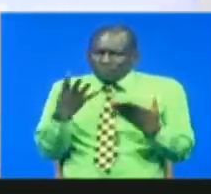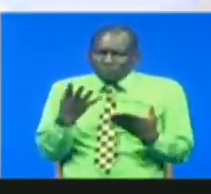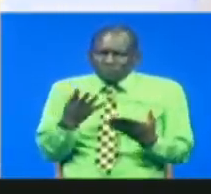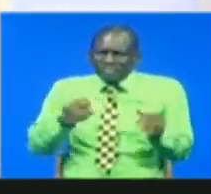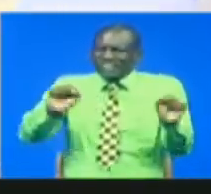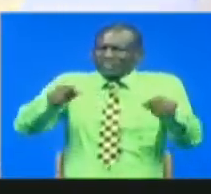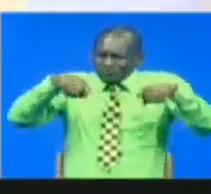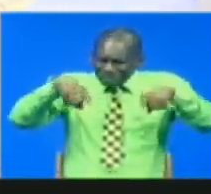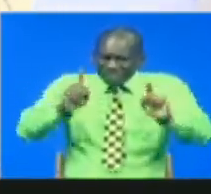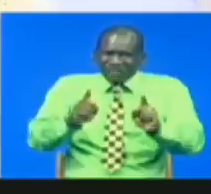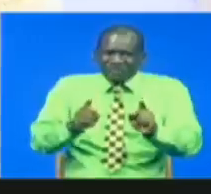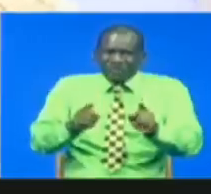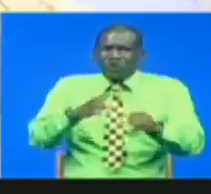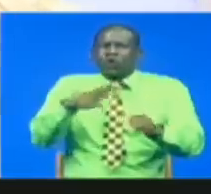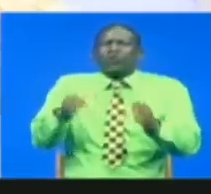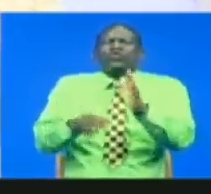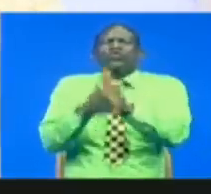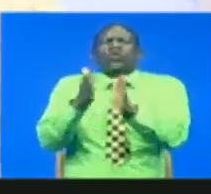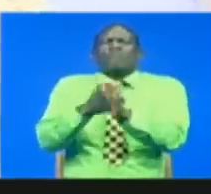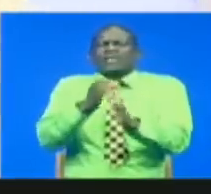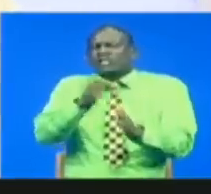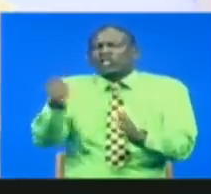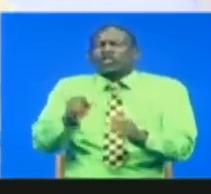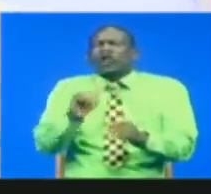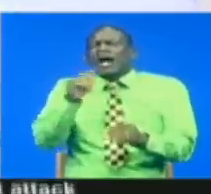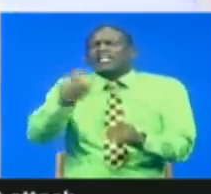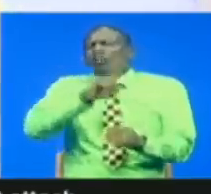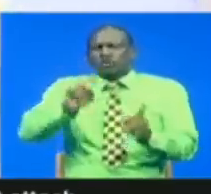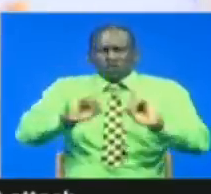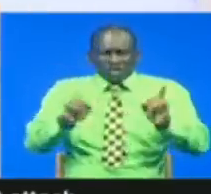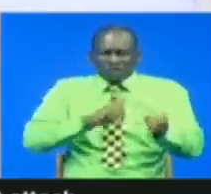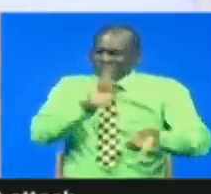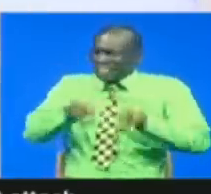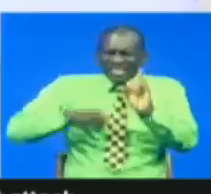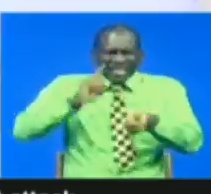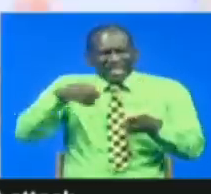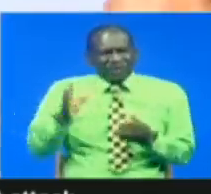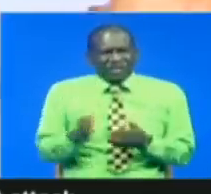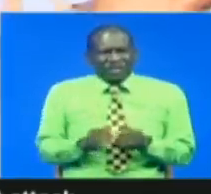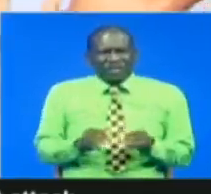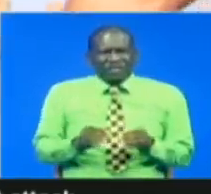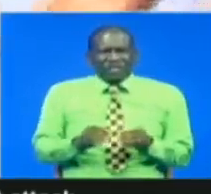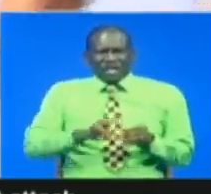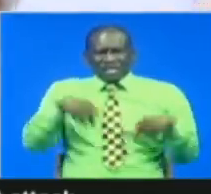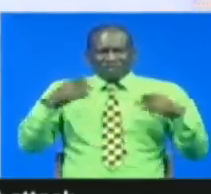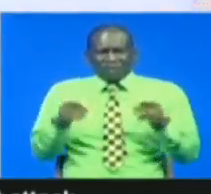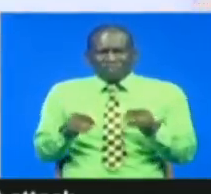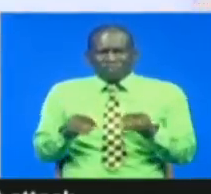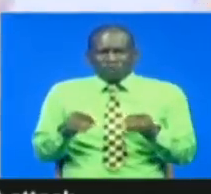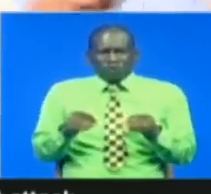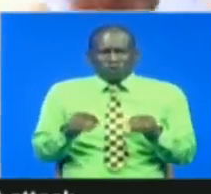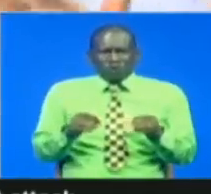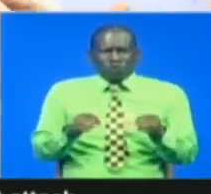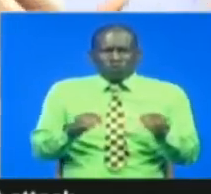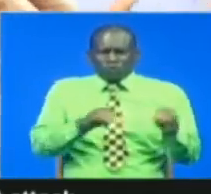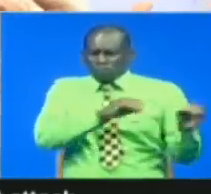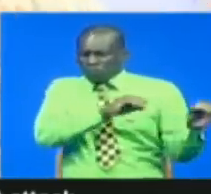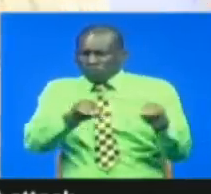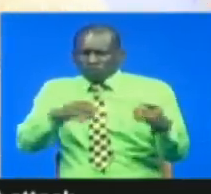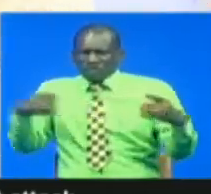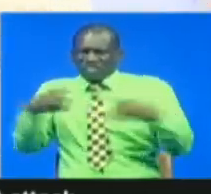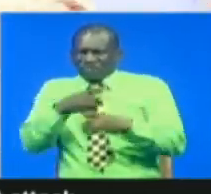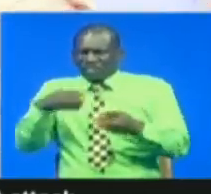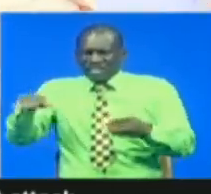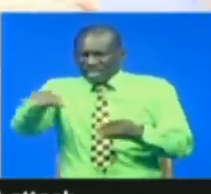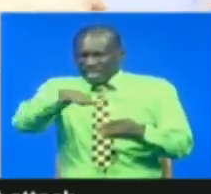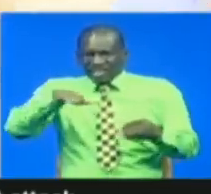kwa end emergency. Wacha maswali mengi. Maswali tutaulizia kule mbe. Twendeni. Twende pande huu. wengine walikuwa wanatoka kwa fire exit pande huu, kila mmoja akitoka